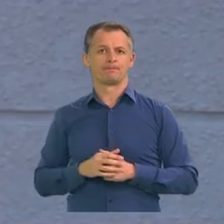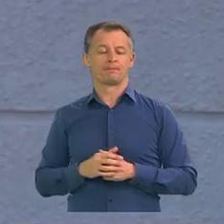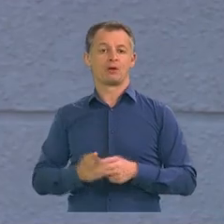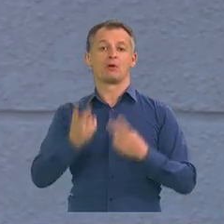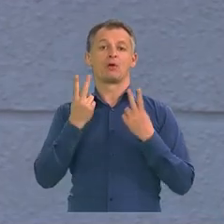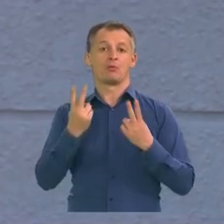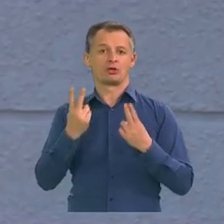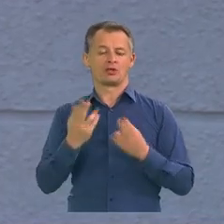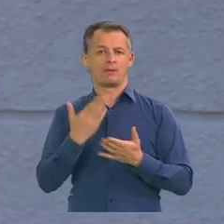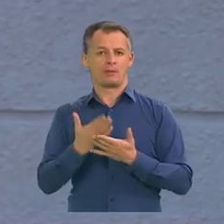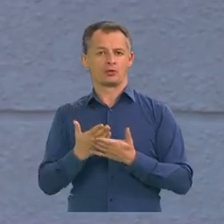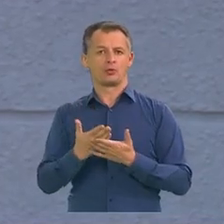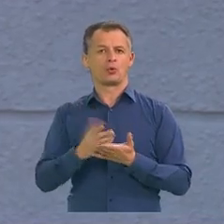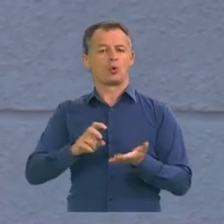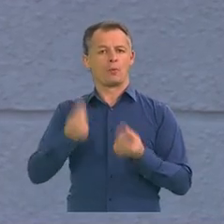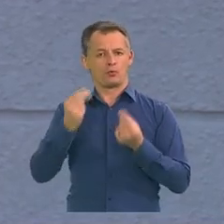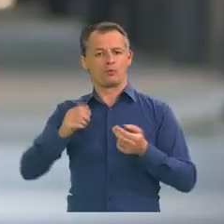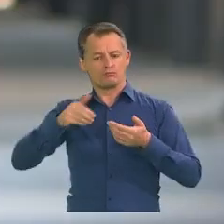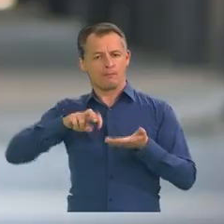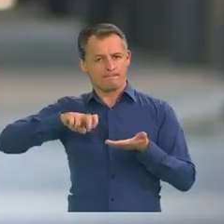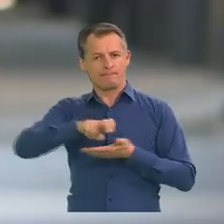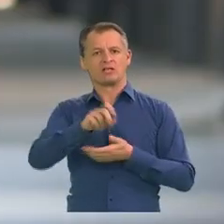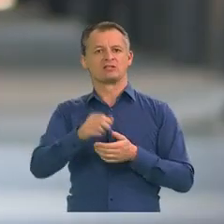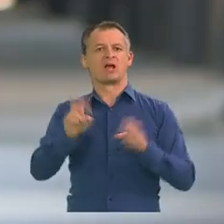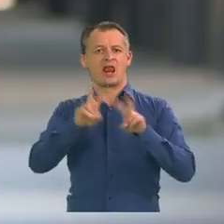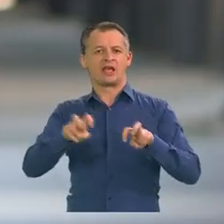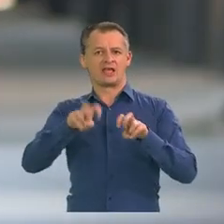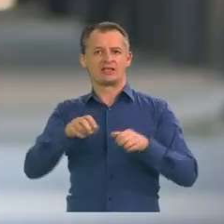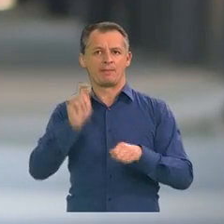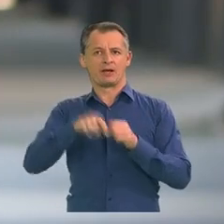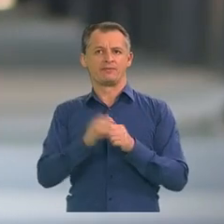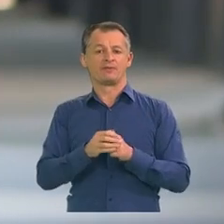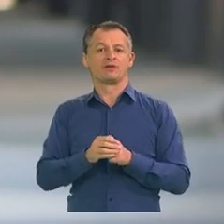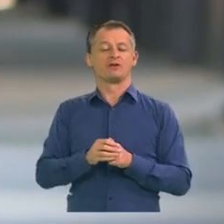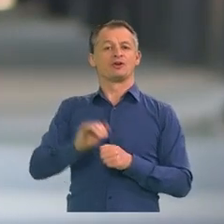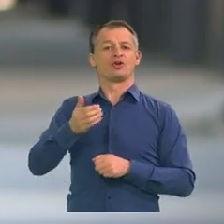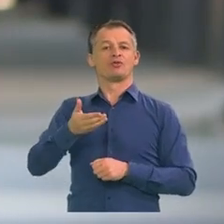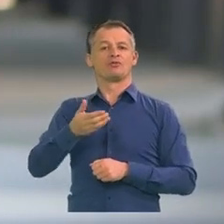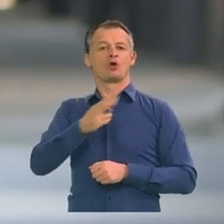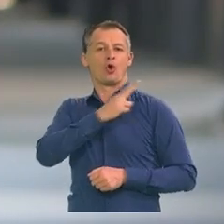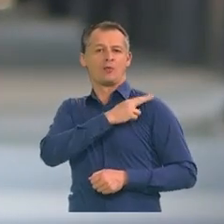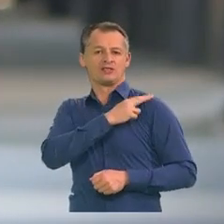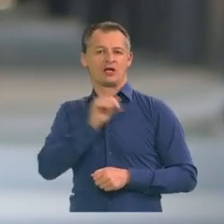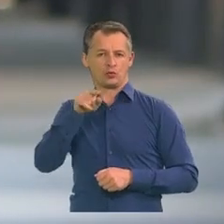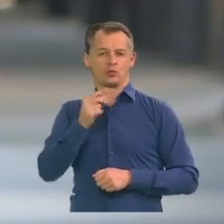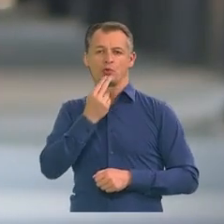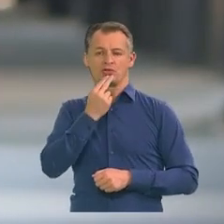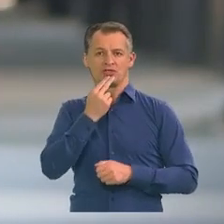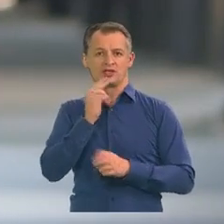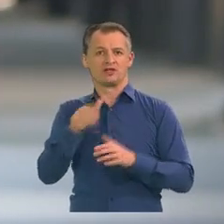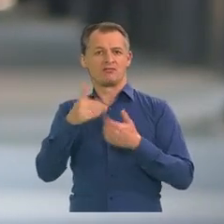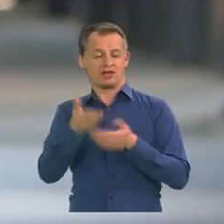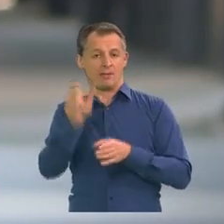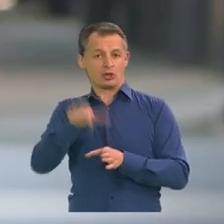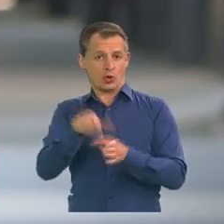utilă pentru bunul mers al anchetei penale. Comisarul șef de poliție Ion Stoica i-ar fi pus la dispoziție șoferului o rețetă clară prin care